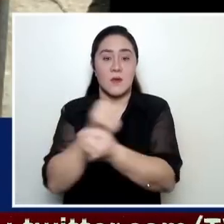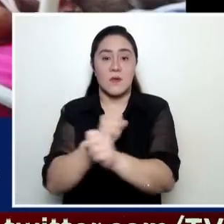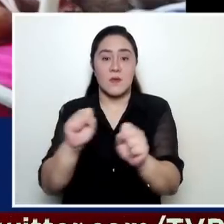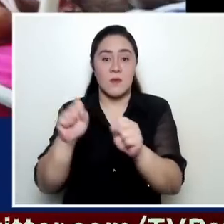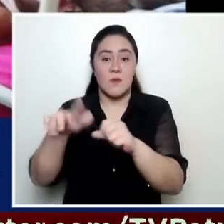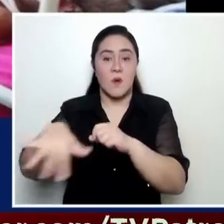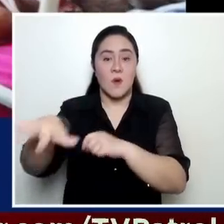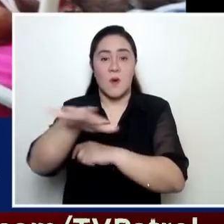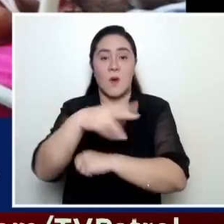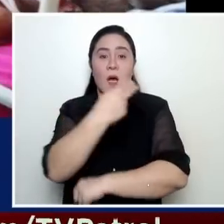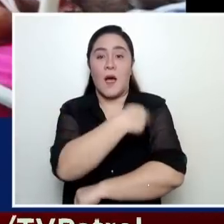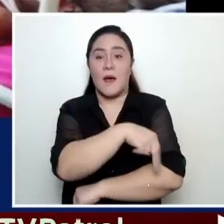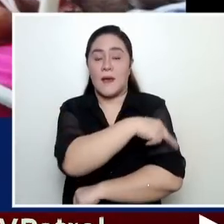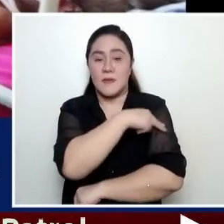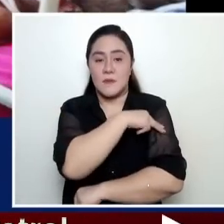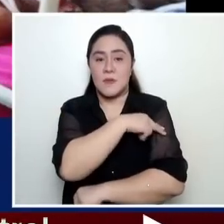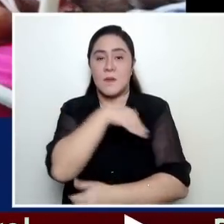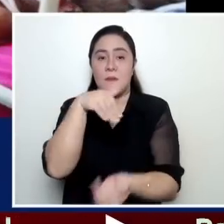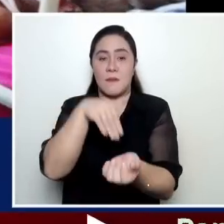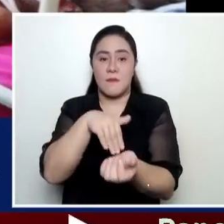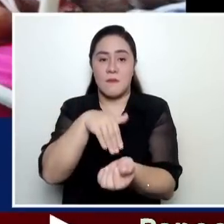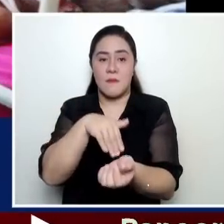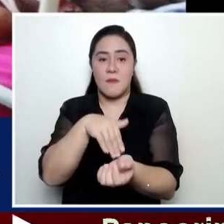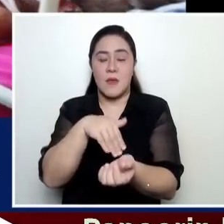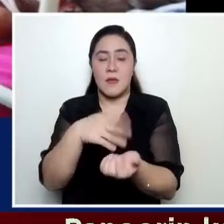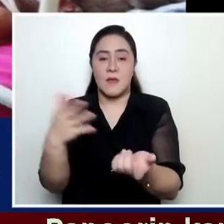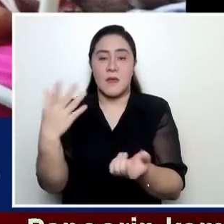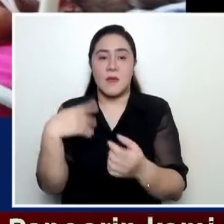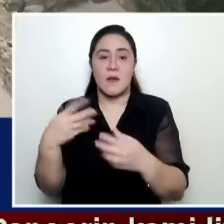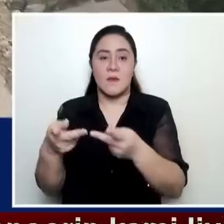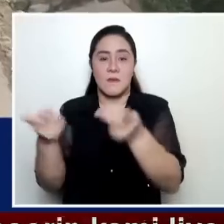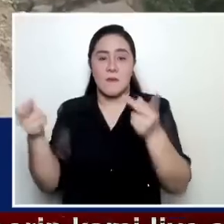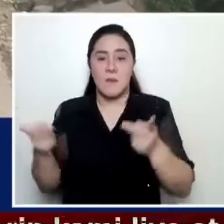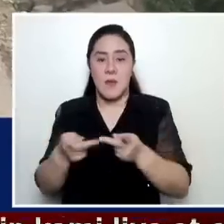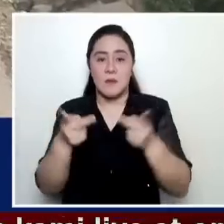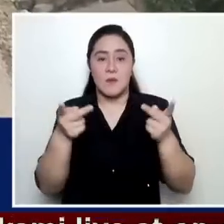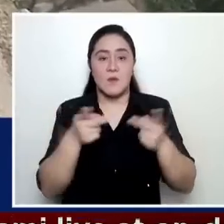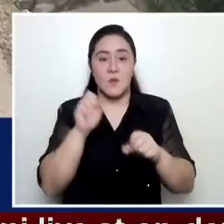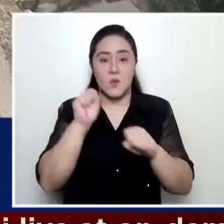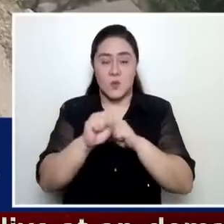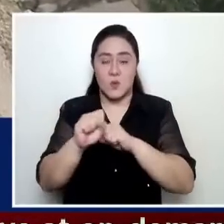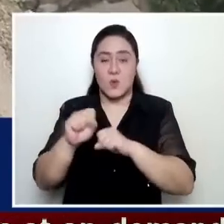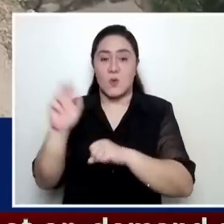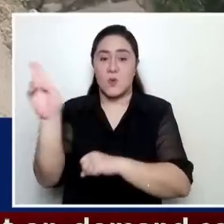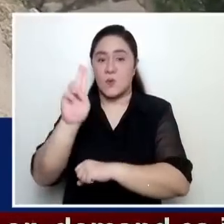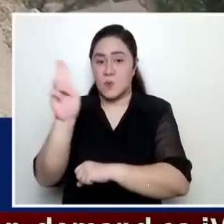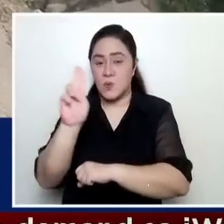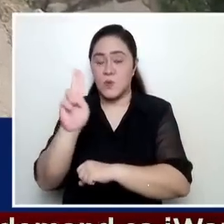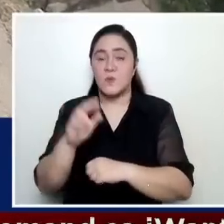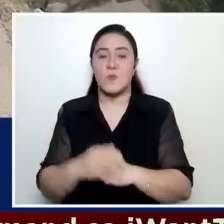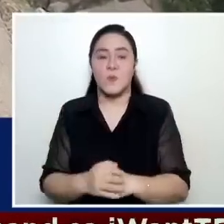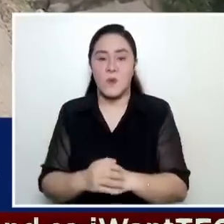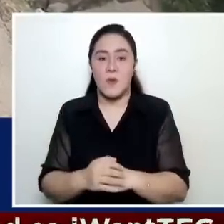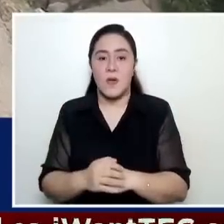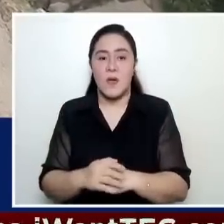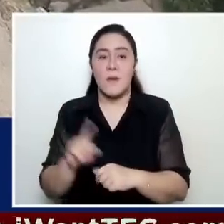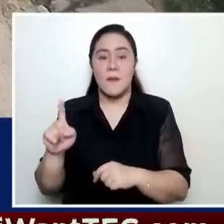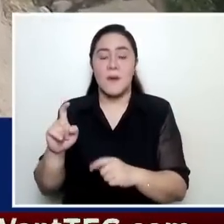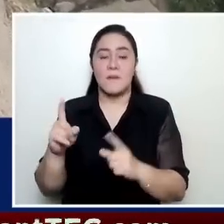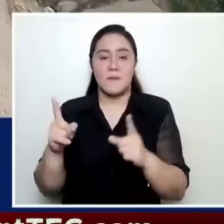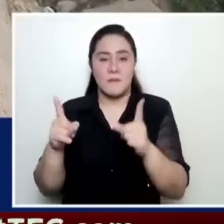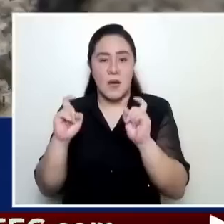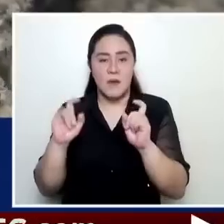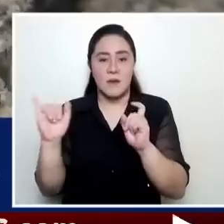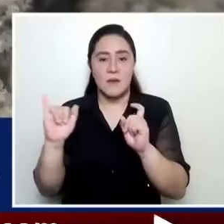iba pang mga medical facility para magamit na ito agad ng publiko. Importante rin umano na mapabilis ang pagsasaayos ng